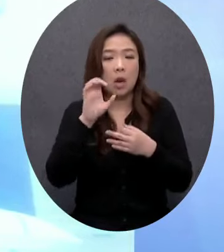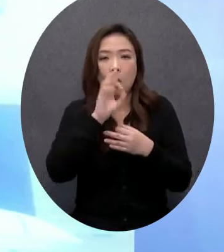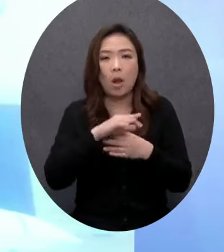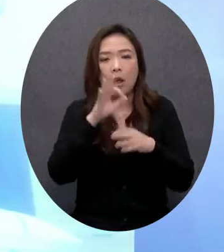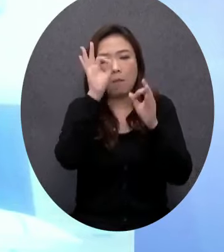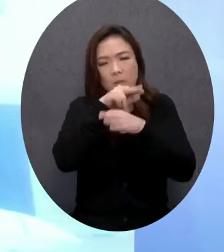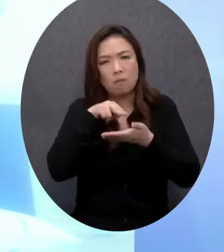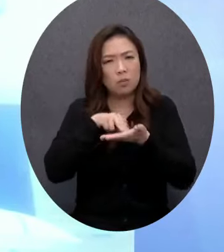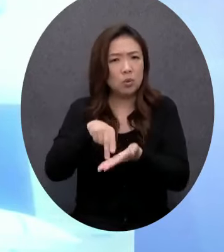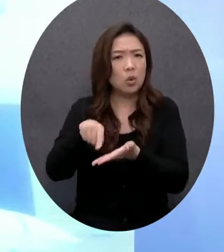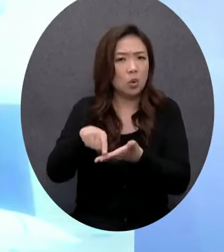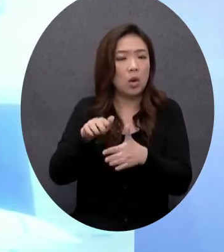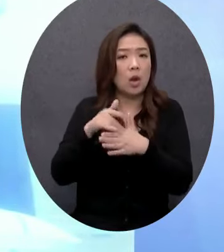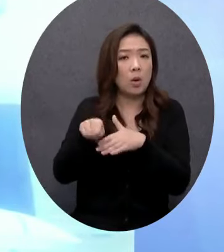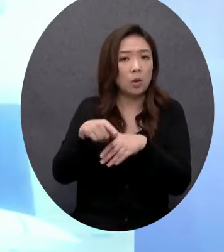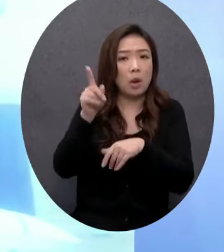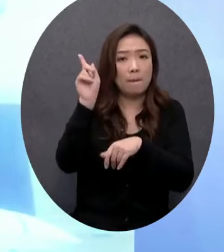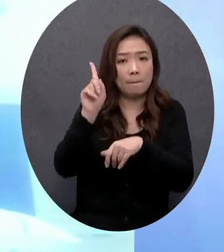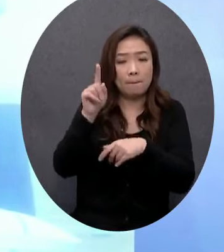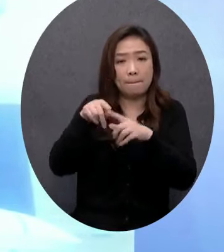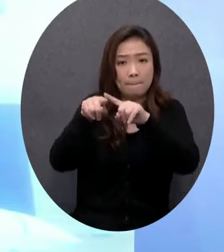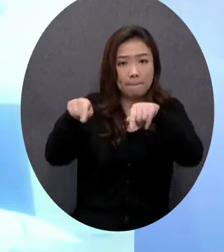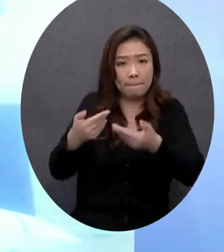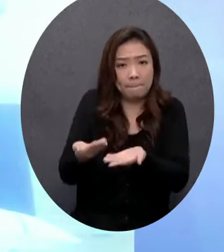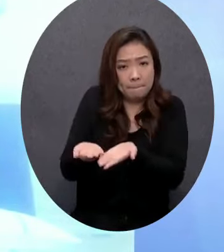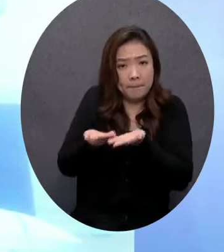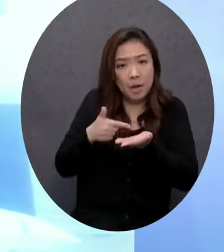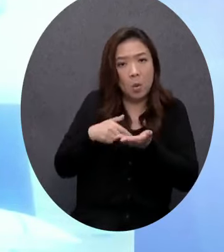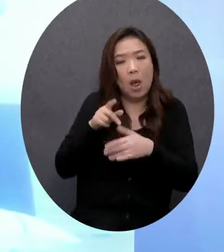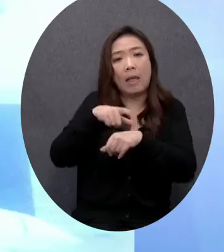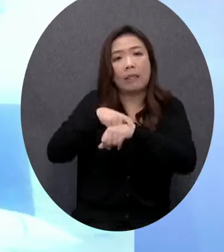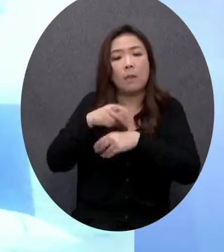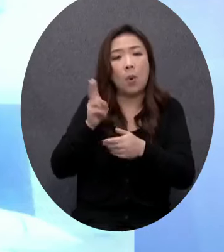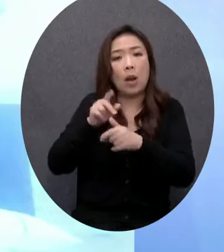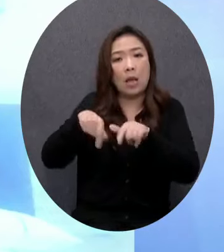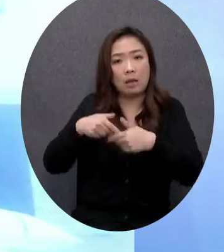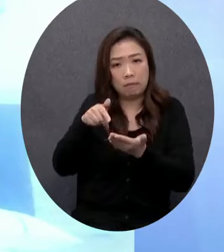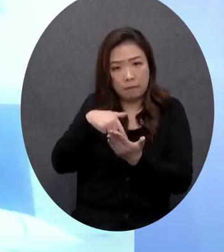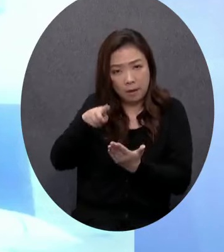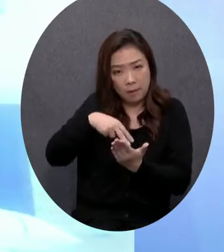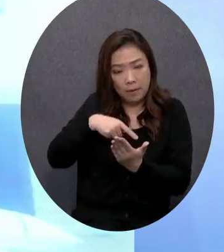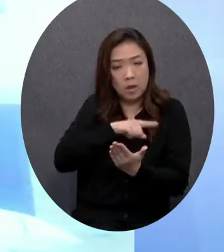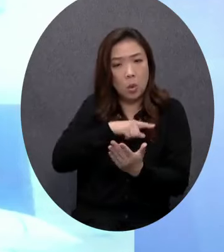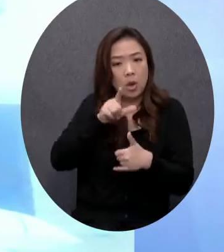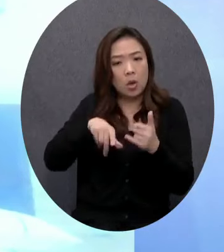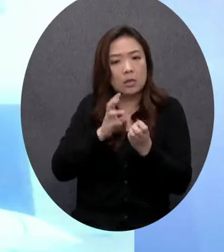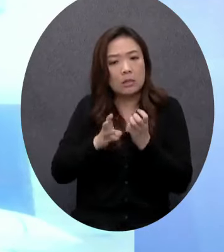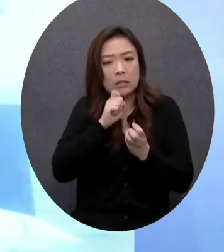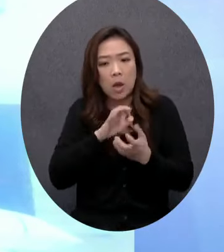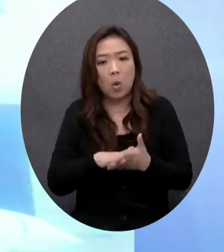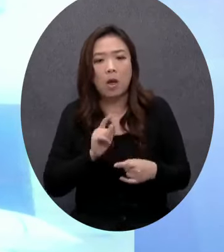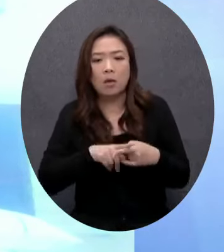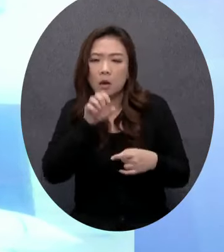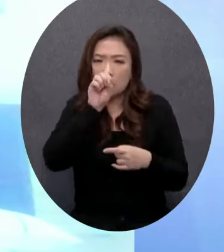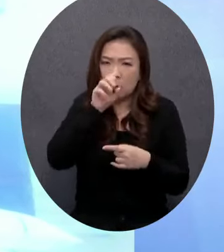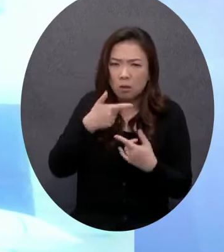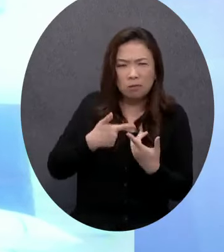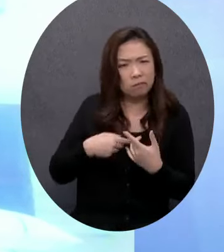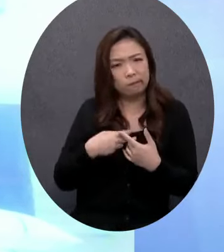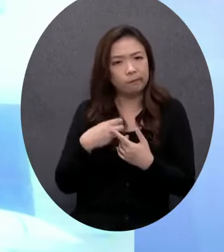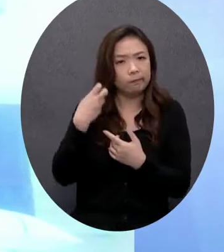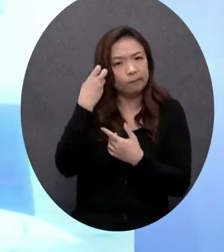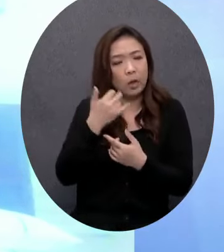徒，因为对方出示逮捕令，向他展示的资料有他的个人信息。 就是在语言上可能就有一点点